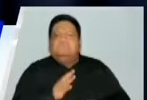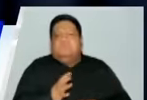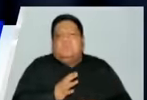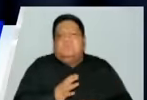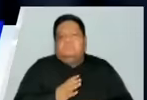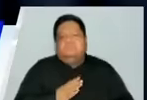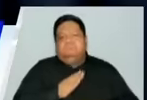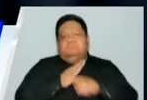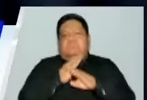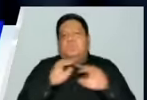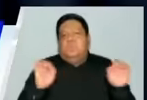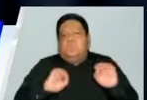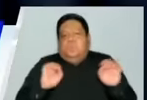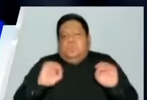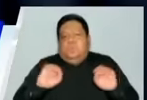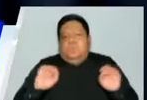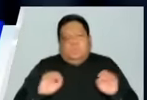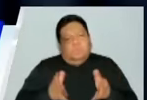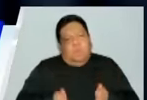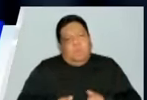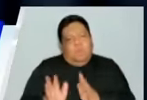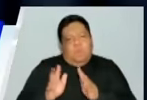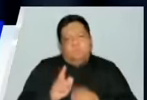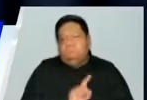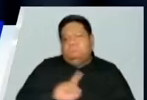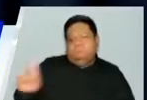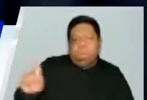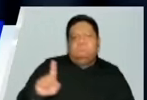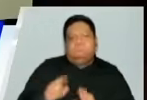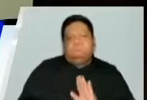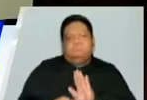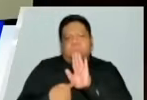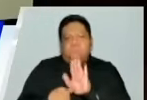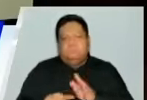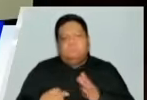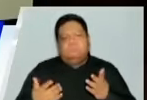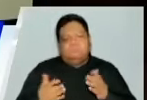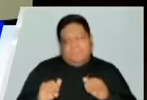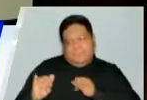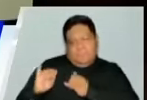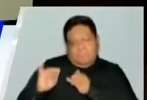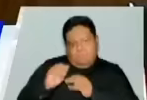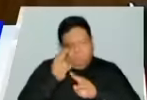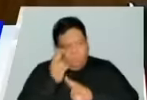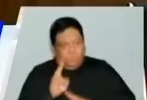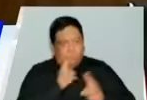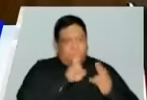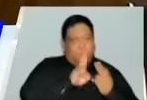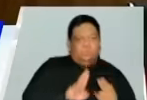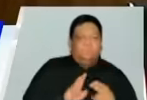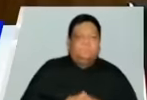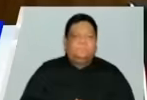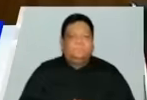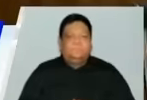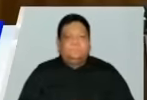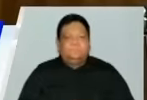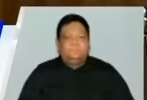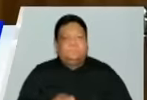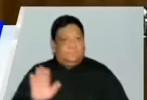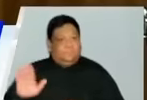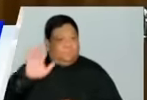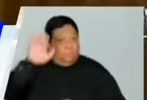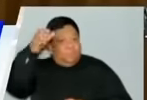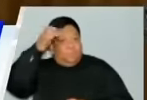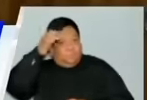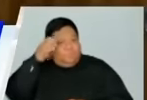na magpakita ng ganyang interparliamentary courtesy. Sabi ng chairman ng House Committee on Legislative Franchises, kung